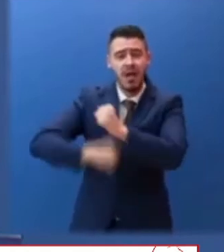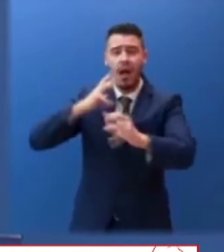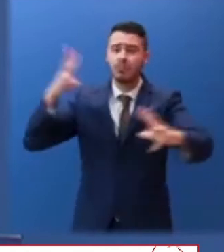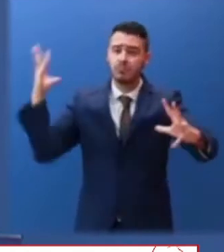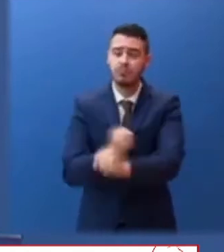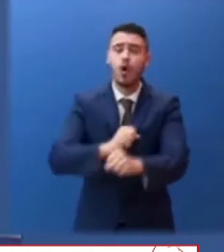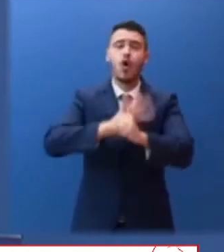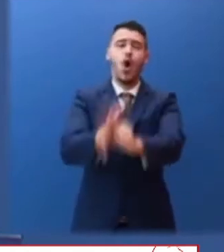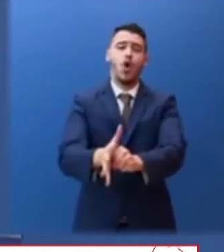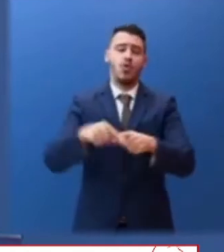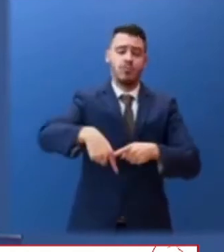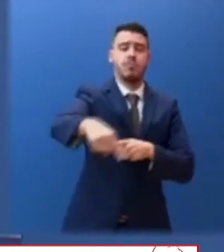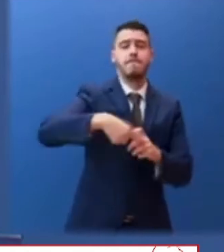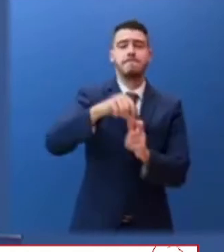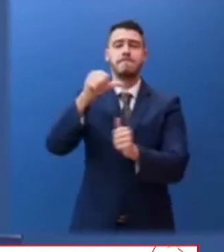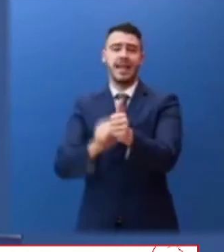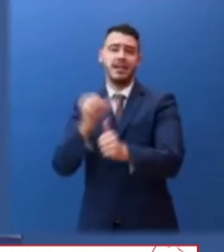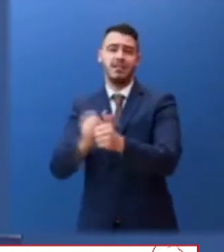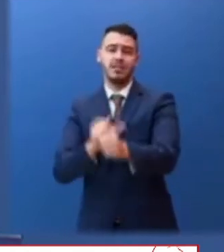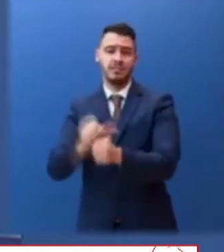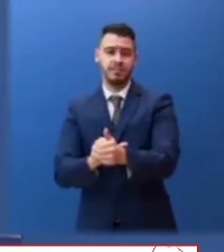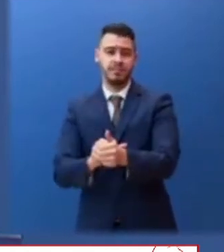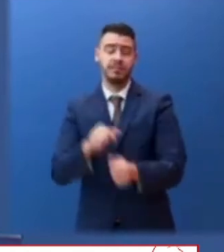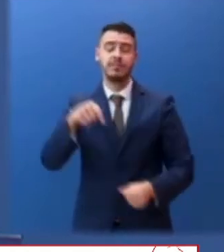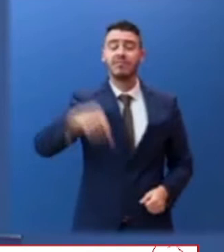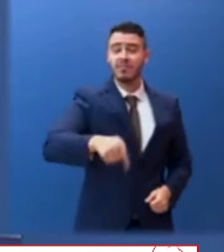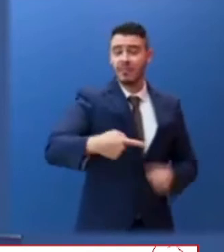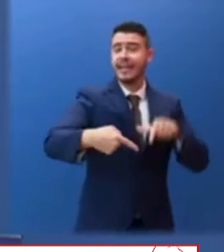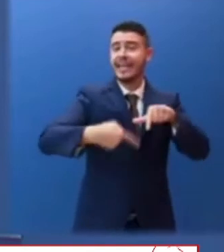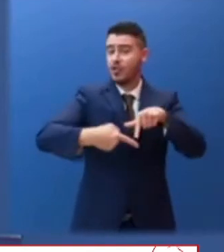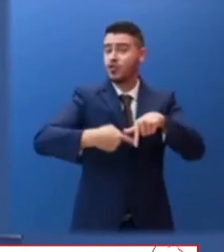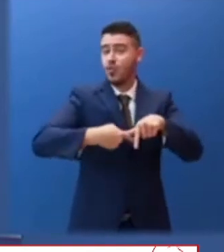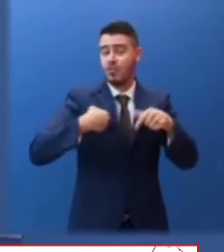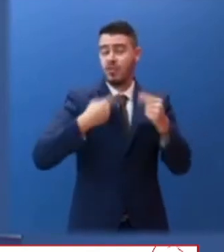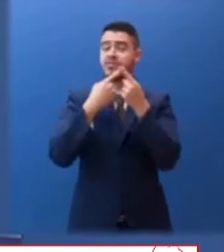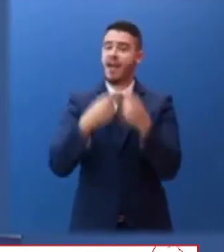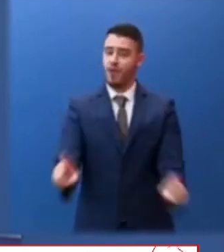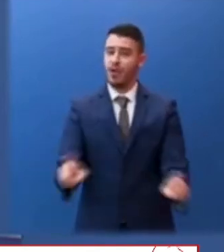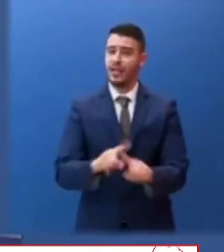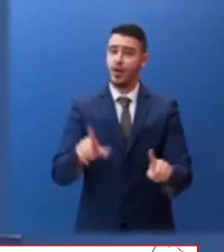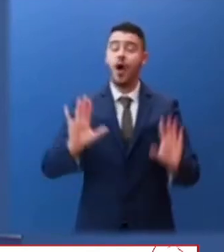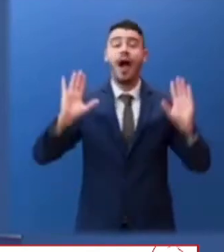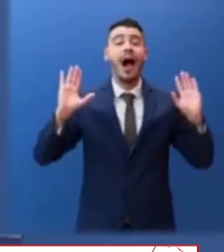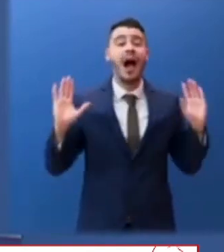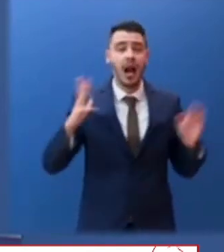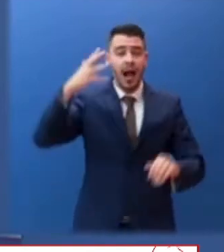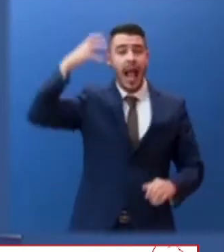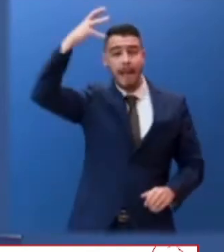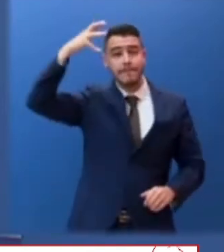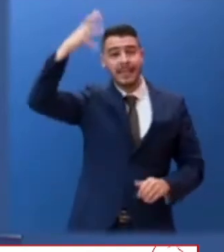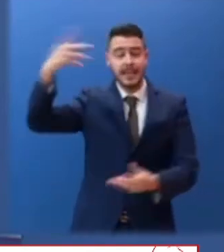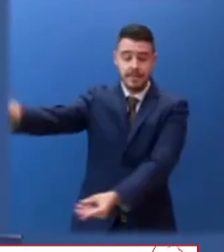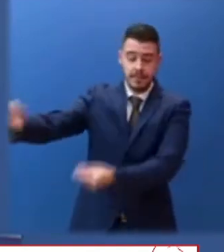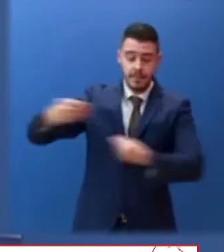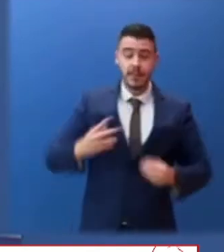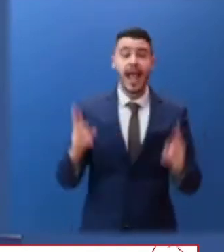μήνες. Μαζί με τα φετινά, διαφορετικά Χριστούγεννα, έρχεται και η ελπίδα που φέρνει η επιστήμη σε ολόκληρο τον